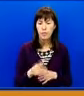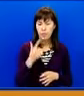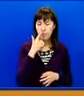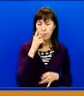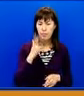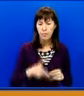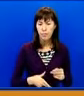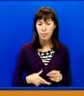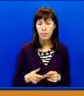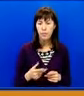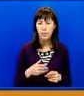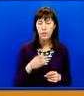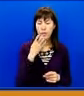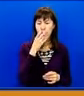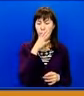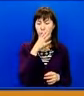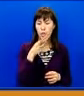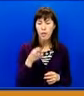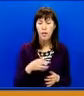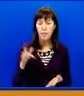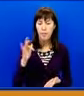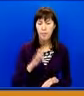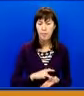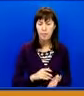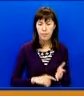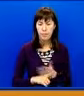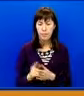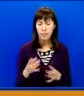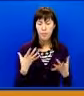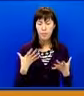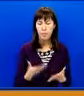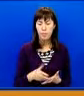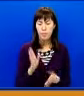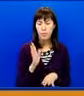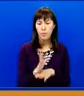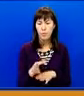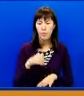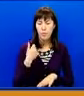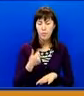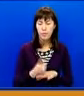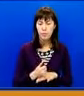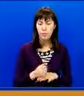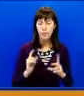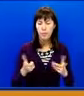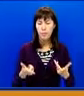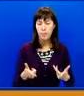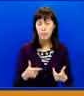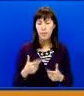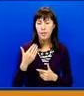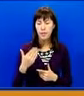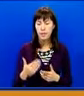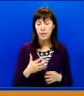к завершению. Сам же отопительный сезон в областном центре начинается обычно с приказа акима города, после того, как, согласно